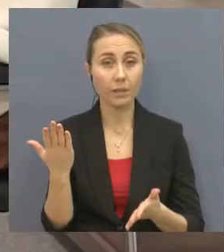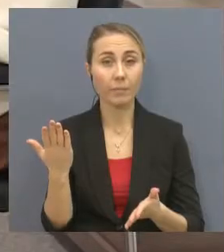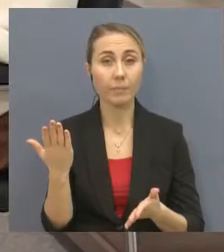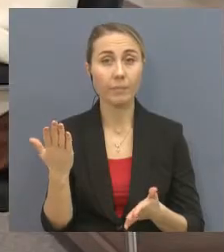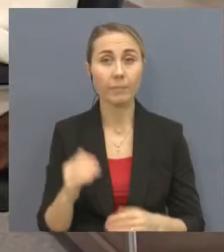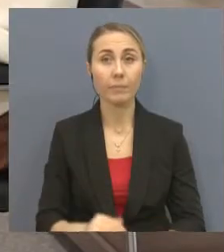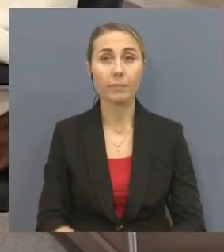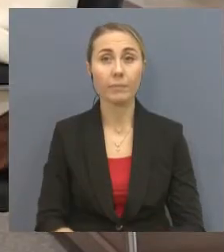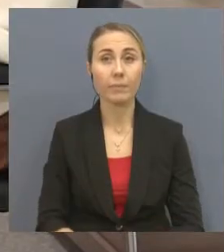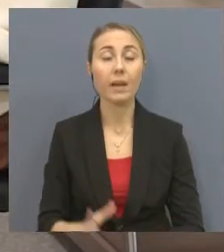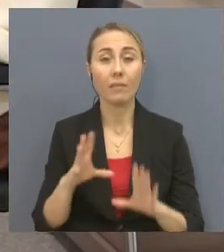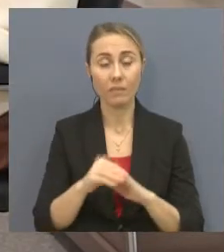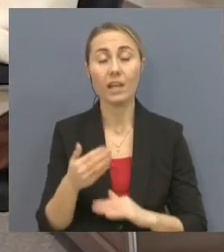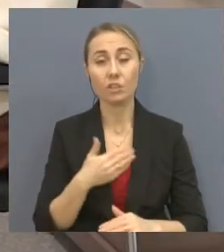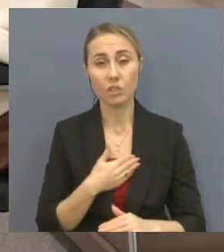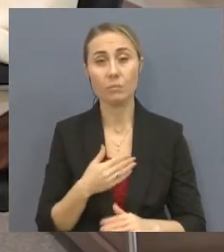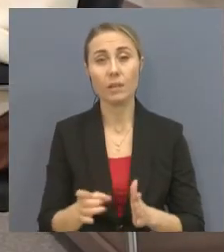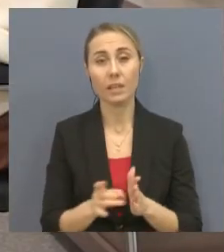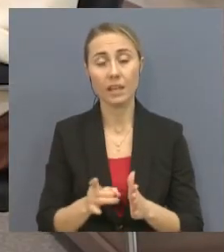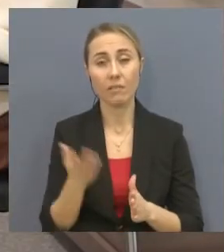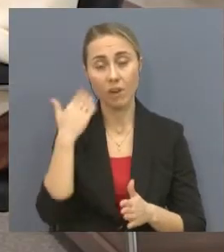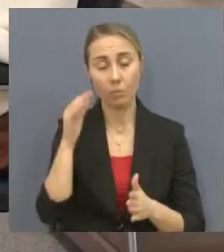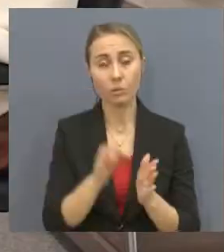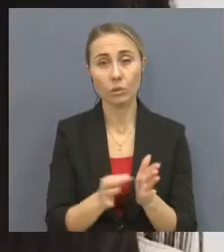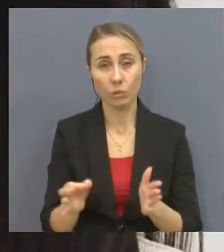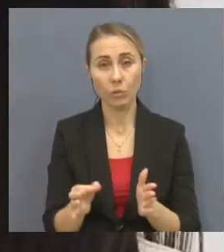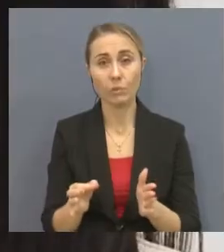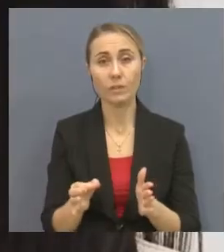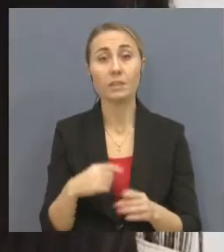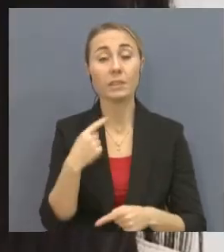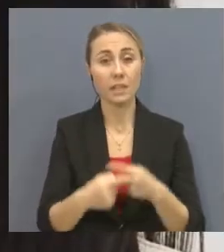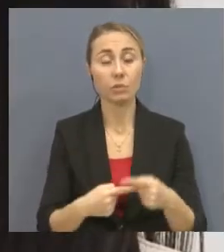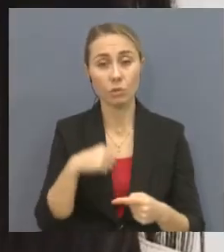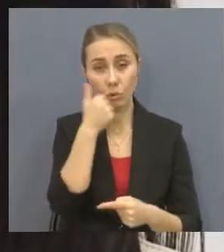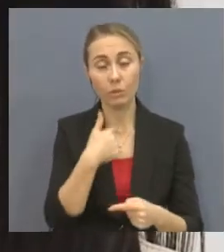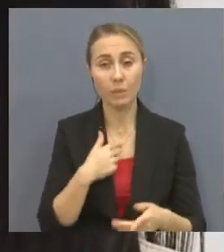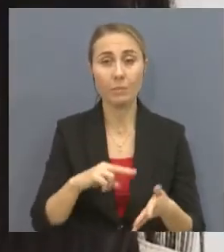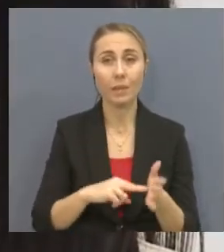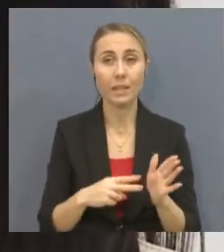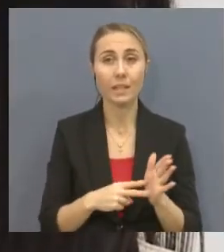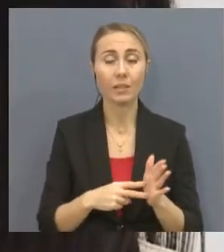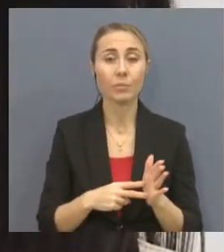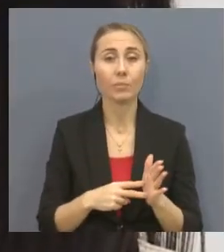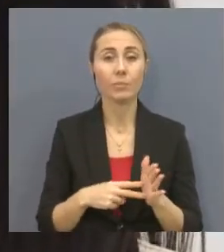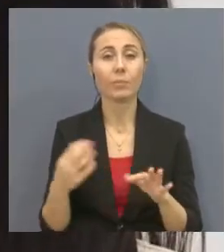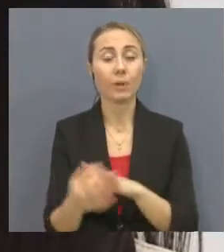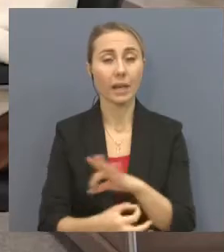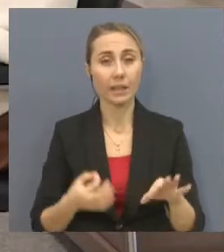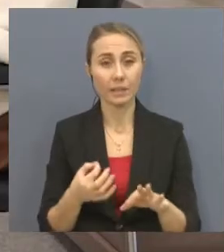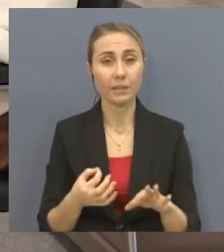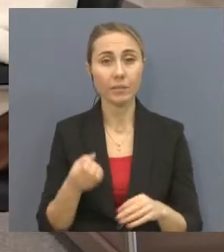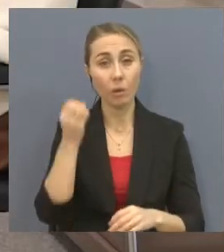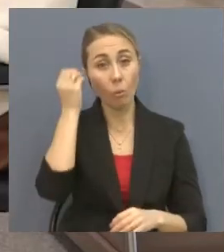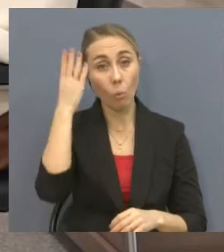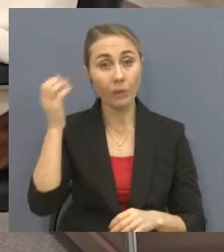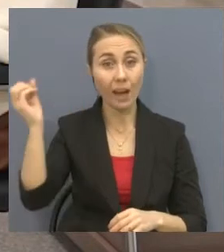в нашем регионе в частности в акмолинской области на следующий год мы планируем проект умного